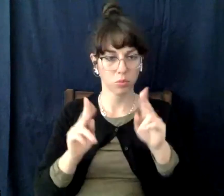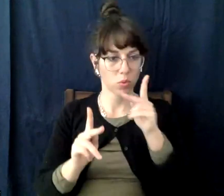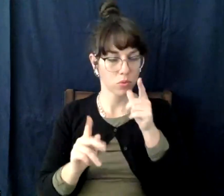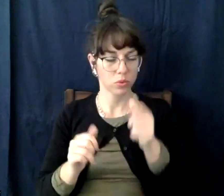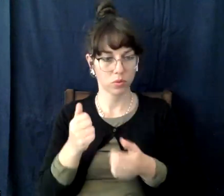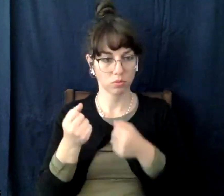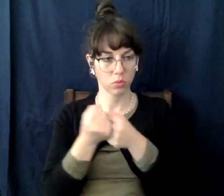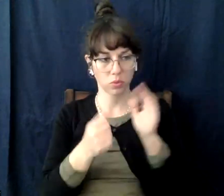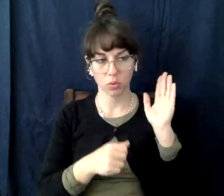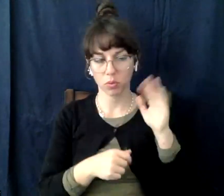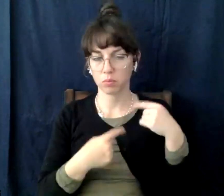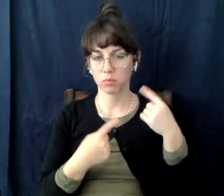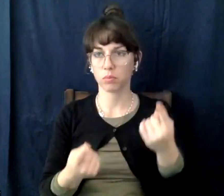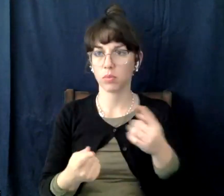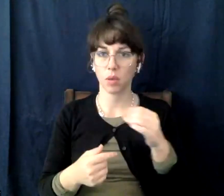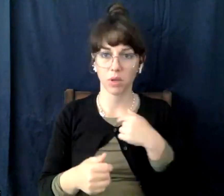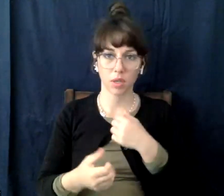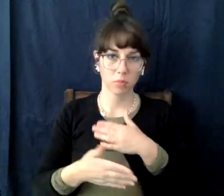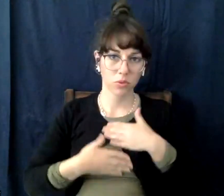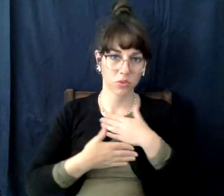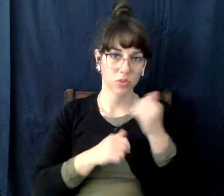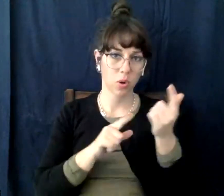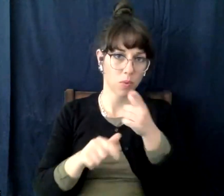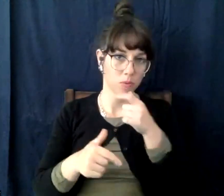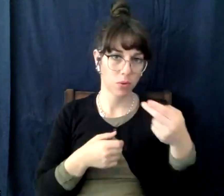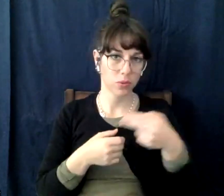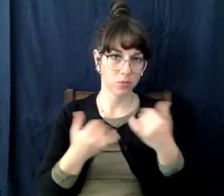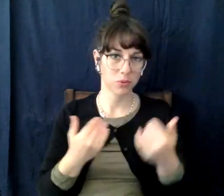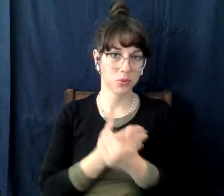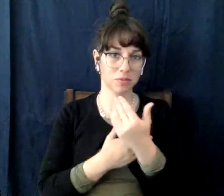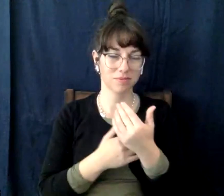and we really appreciate everyone participating tonight.